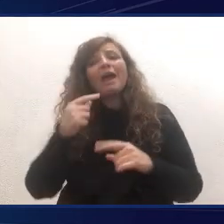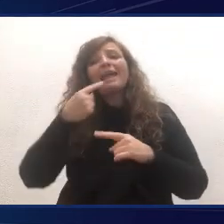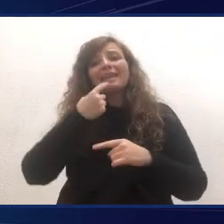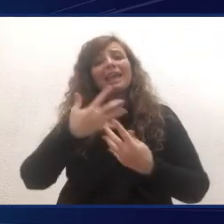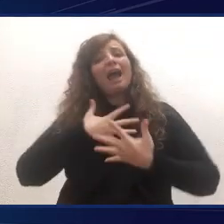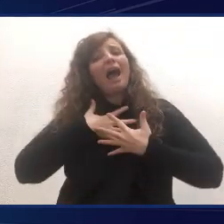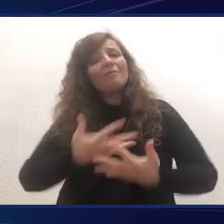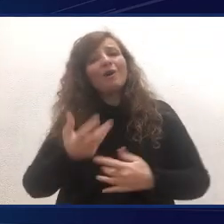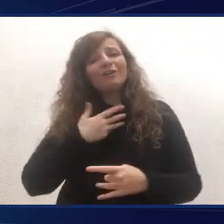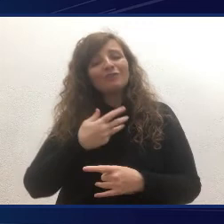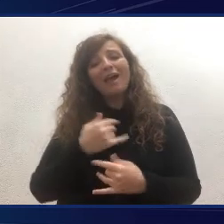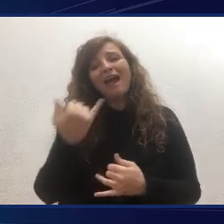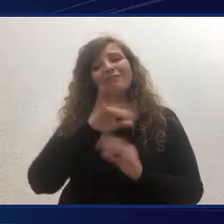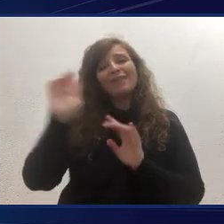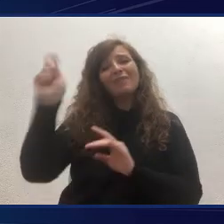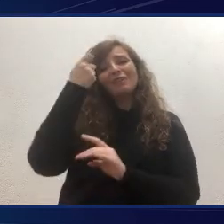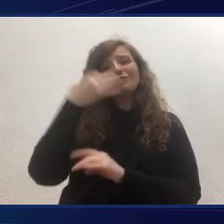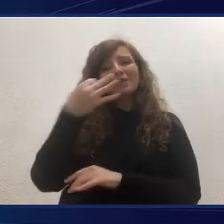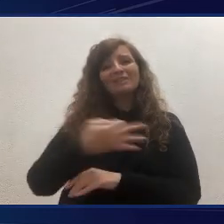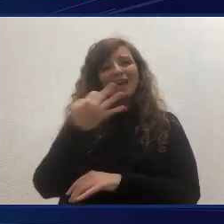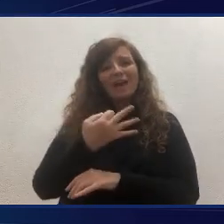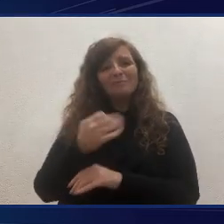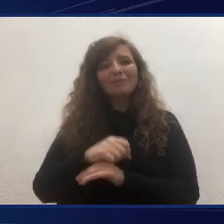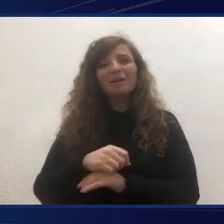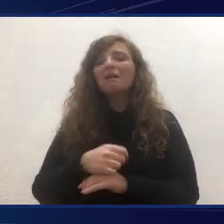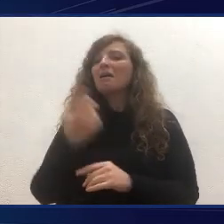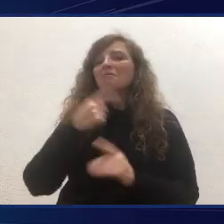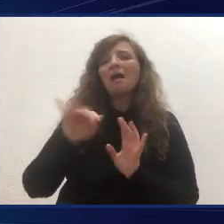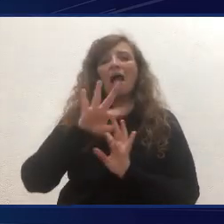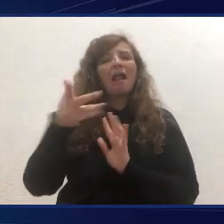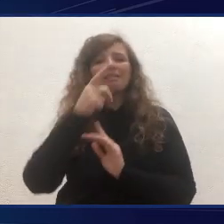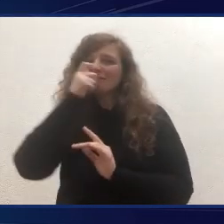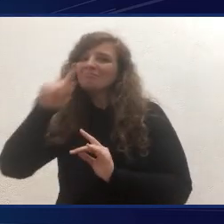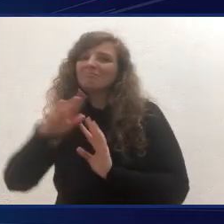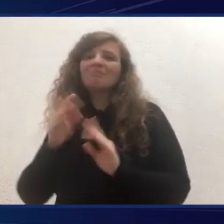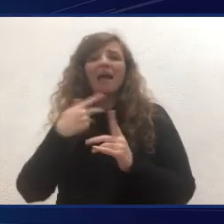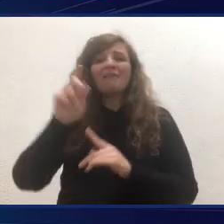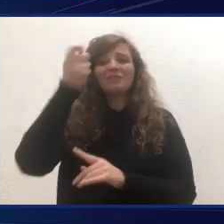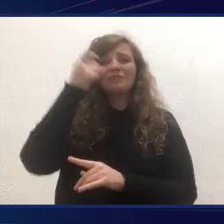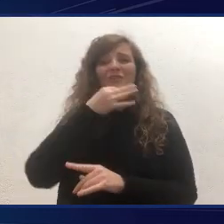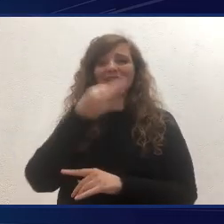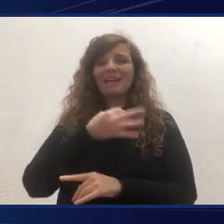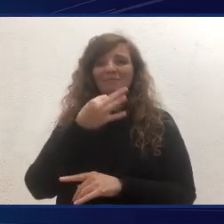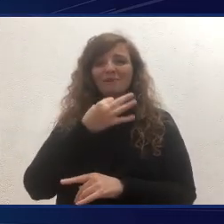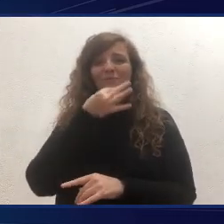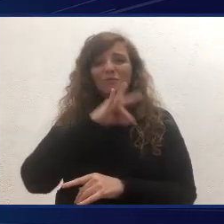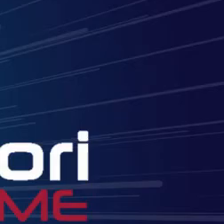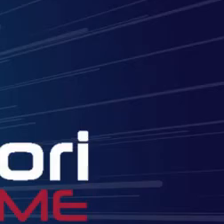mette amore, vince sempre, indipendentemente da tutto